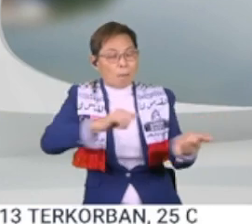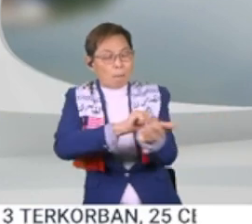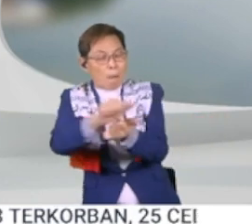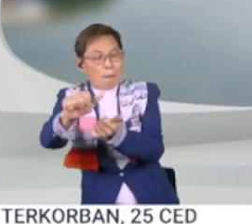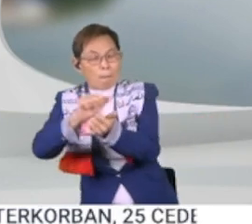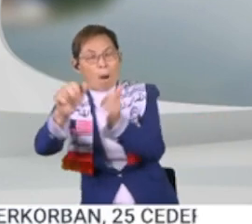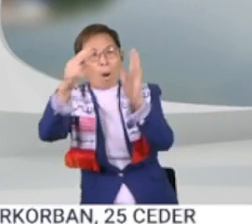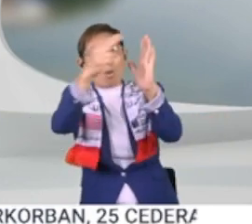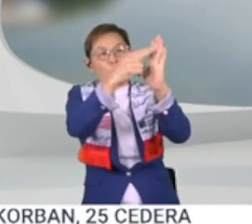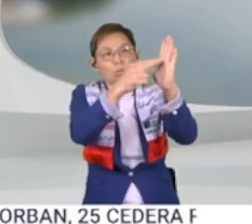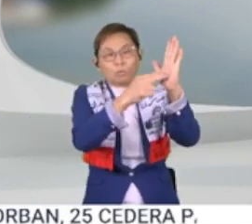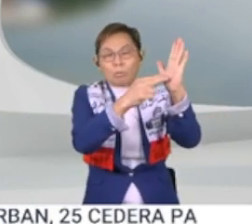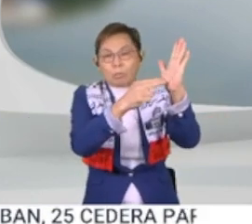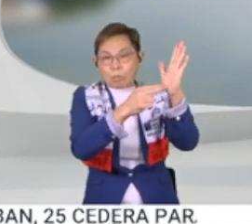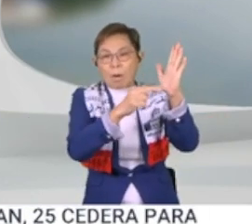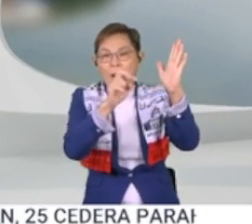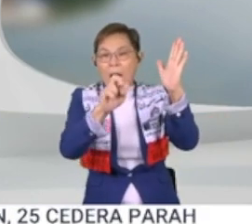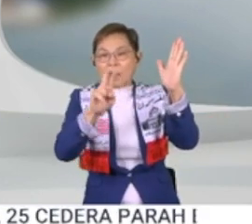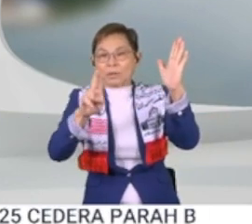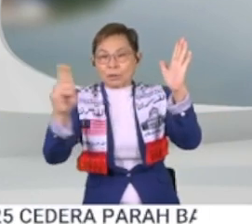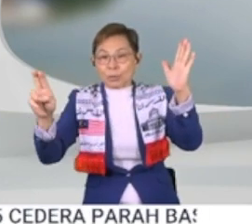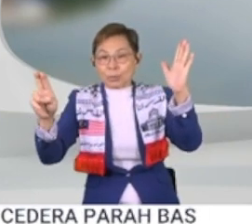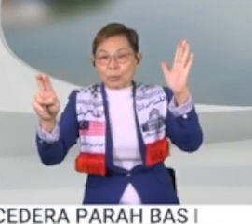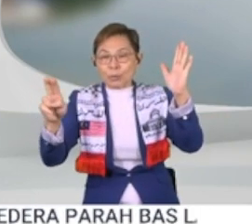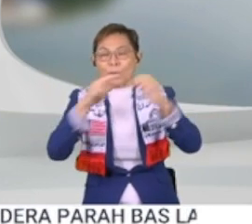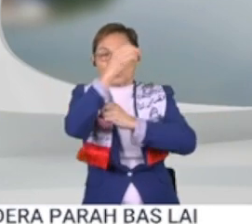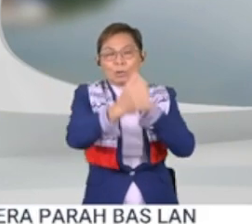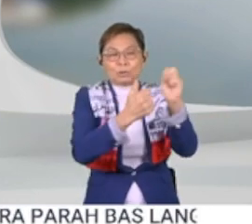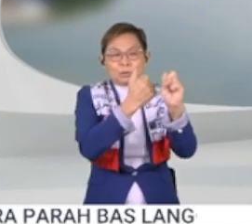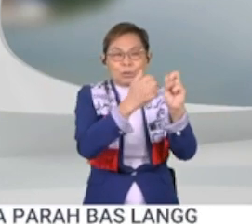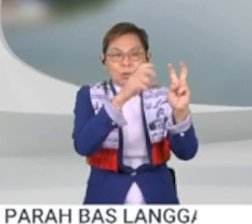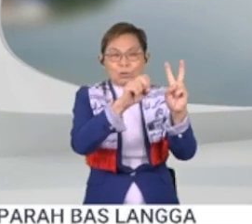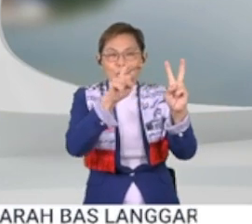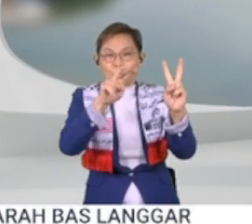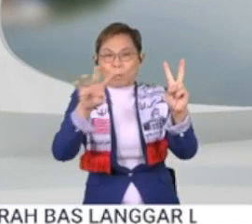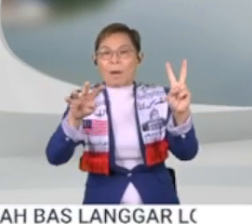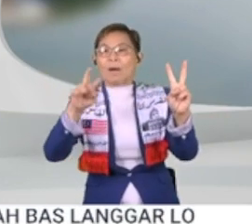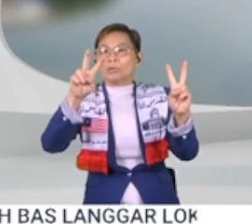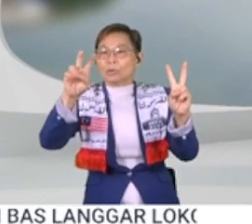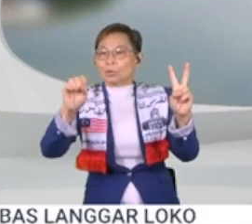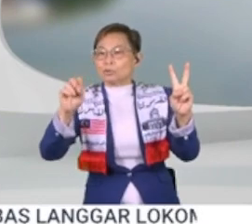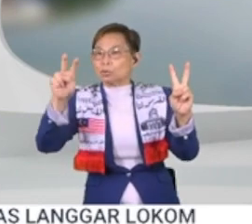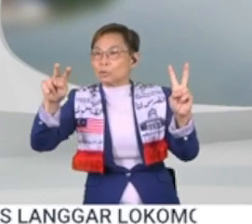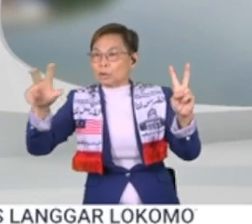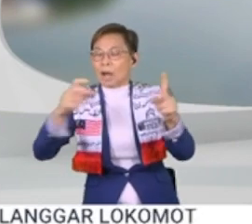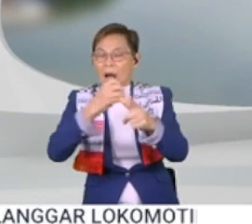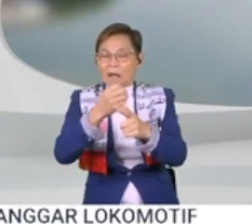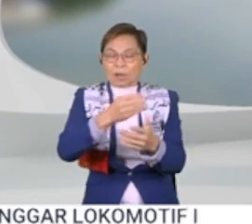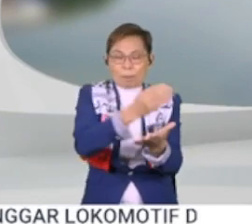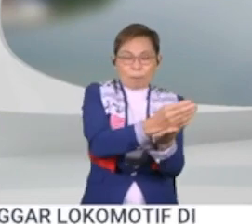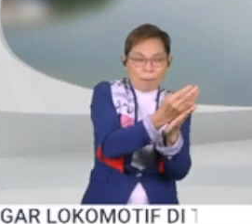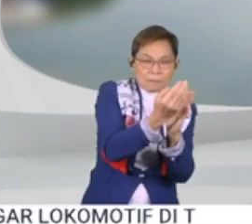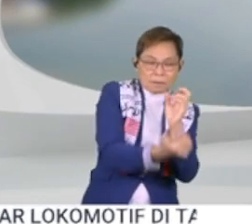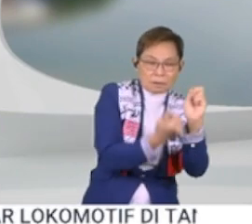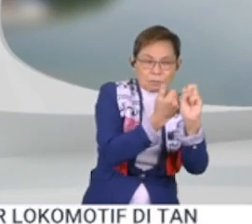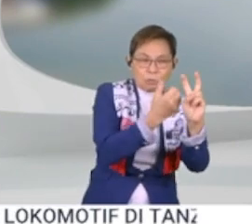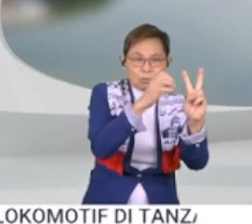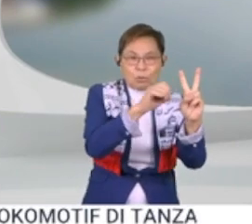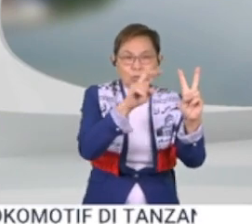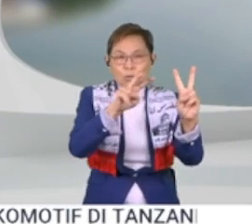meluluskan Rang undang-undang RUU perbekalan 2024 20023 atau belanjawan Sabah